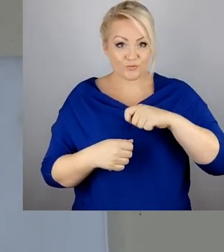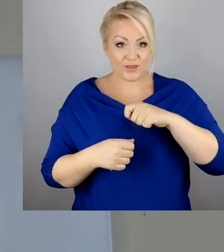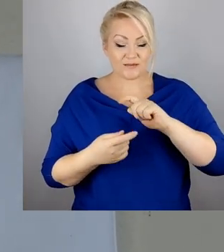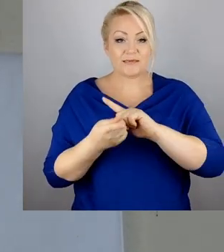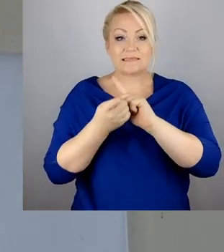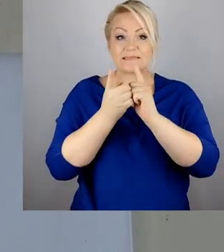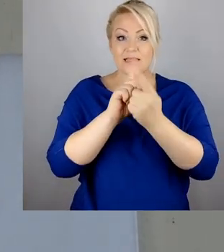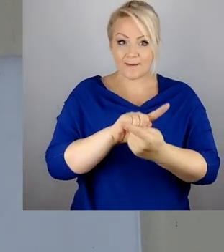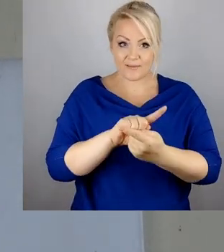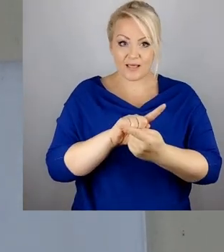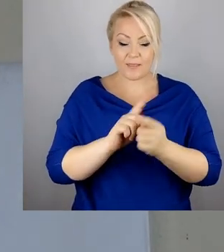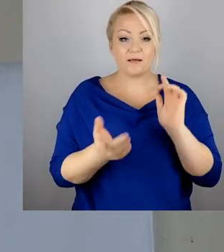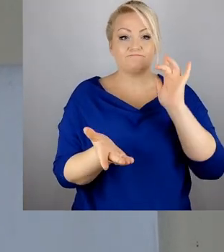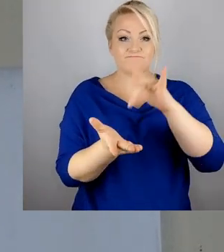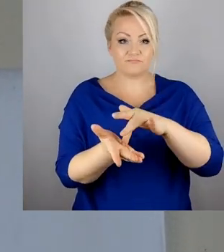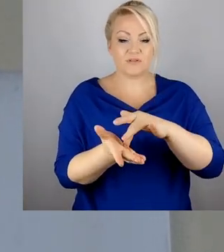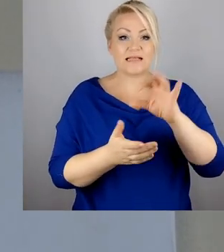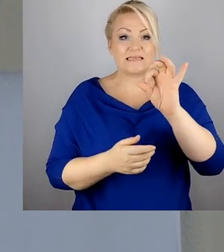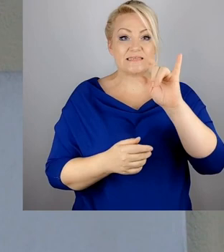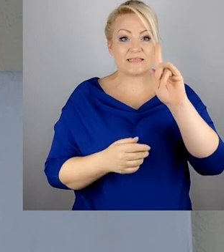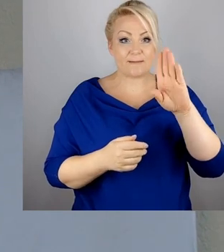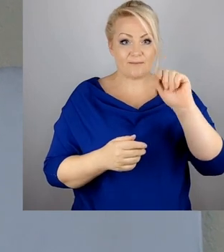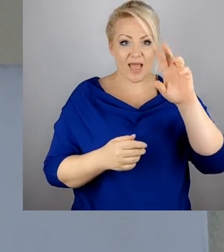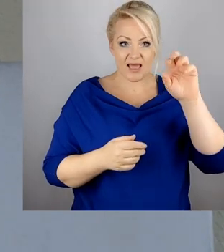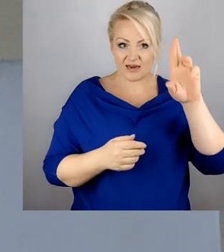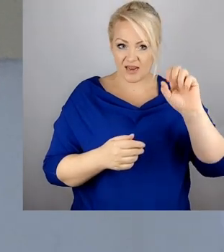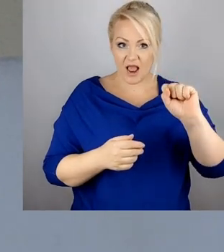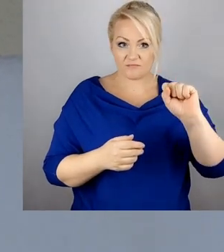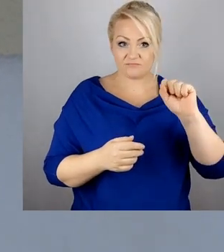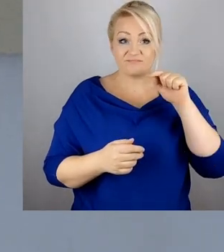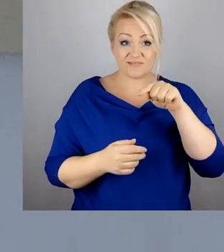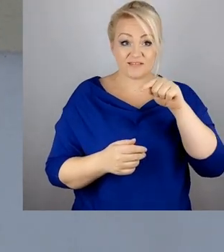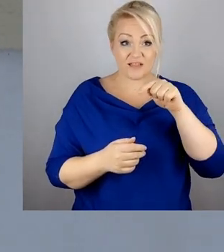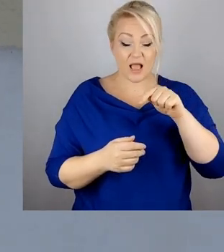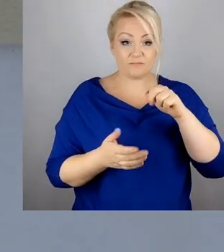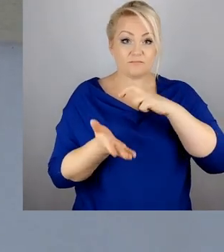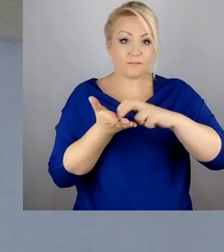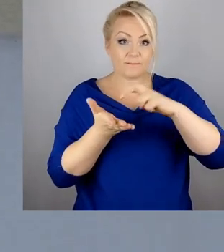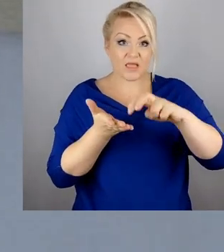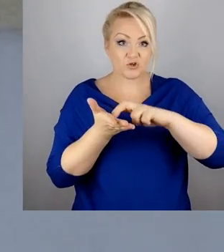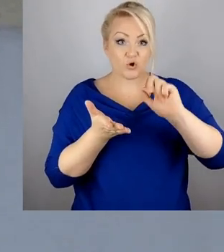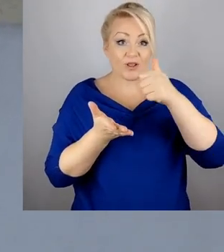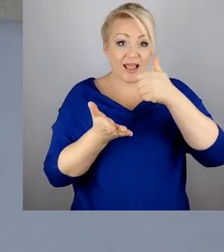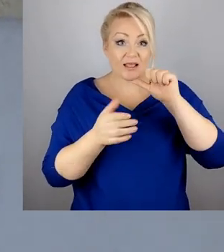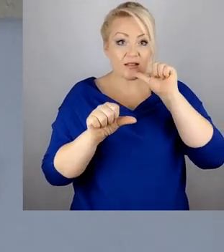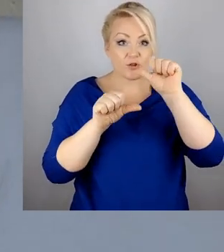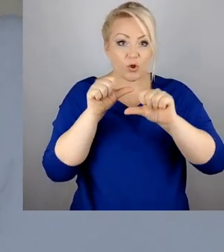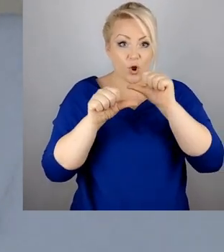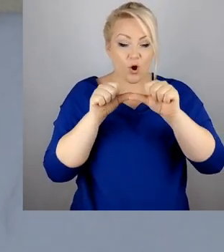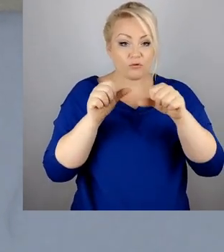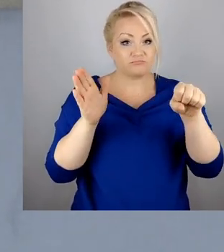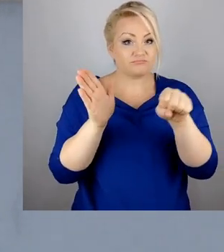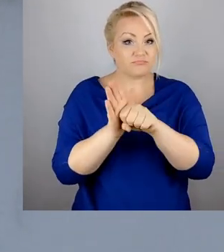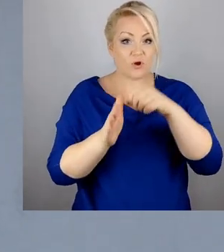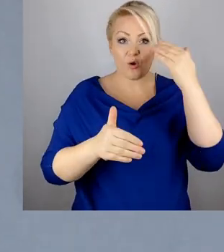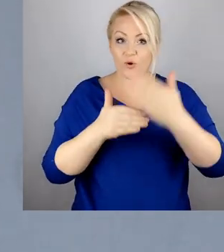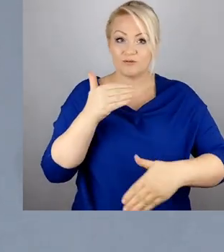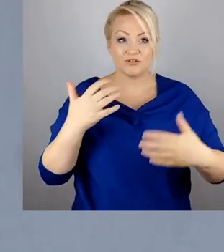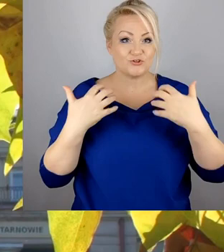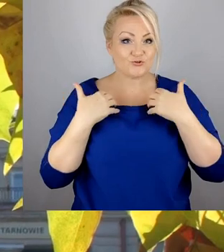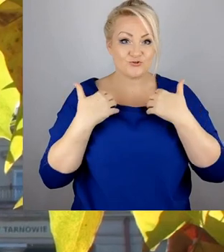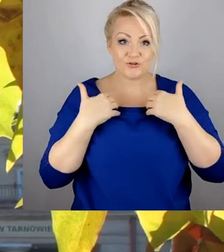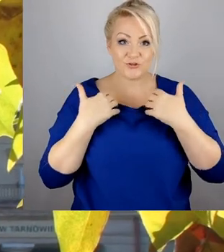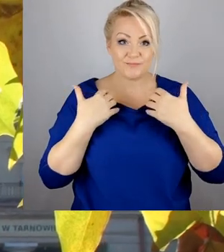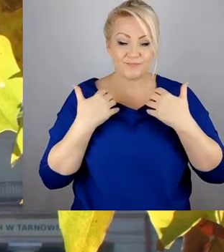własnoręcznie dopisał prowadzić piechotą. Pochód z Kasańców z Żytomierza do Tobolska trwał aż rok.